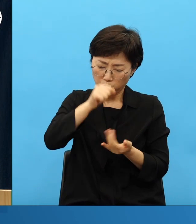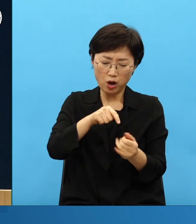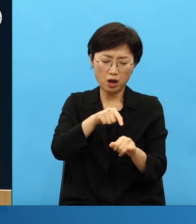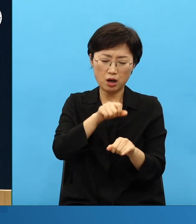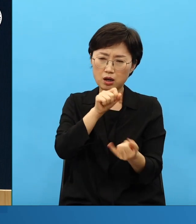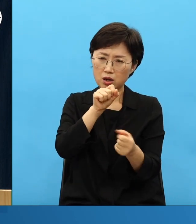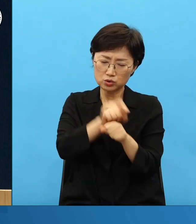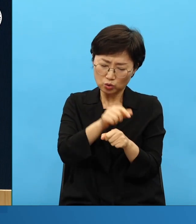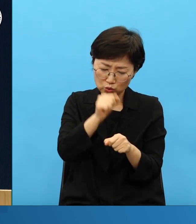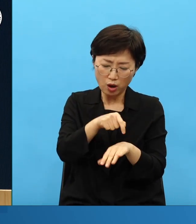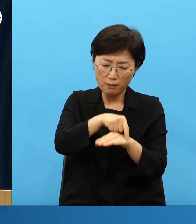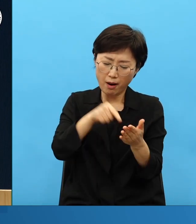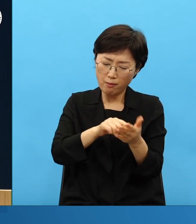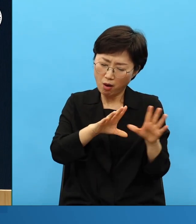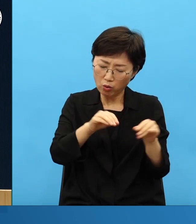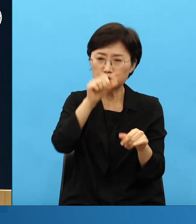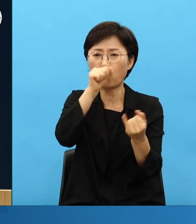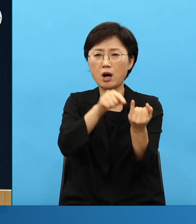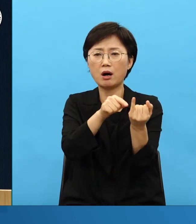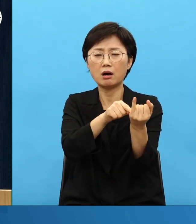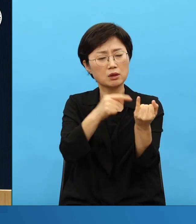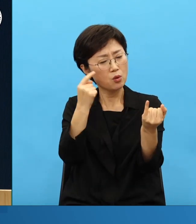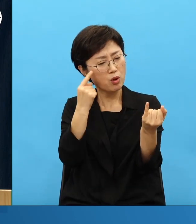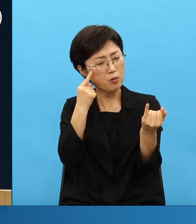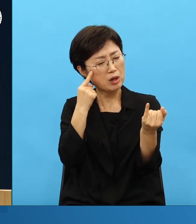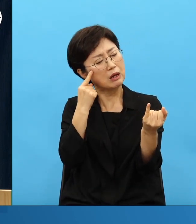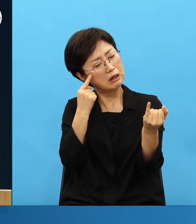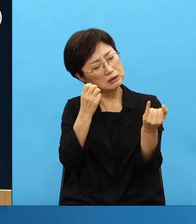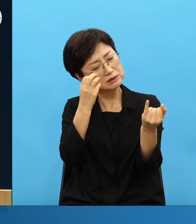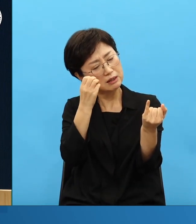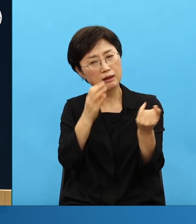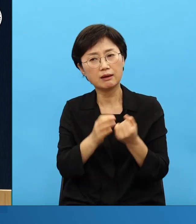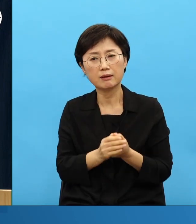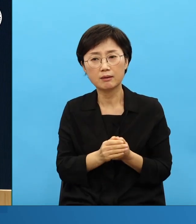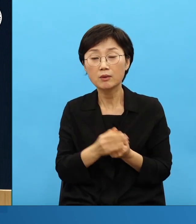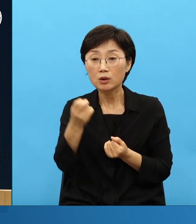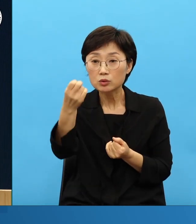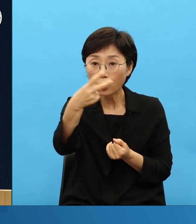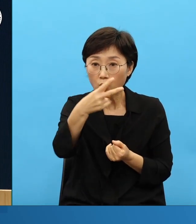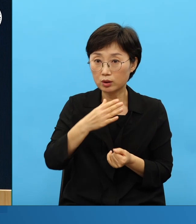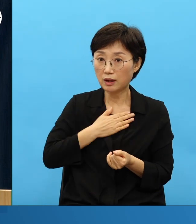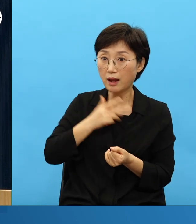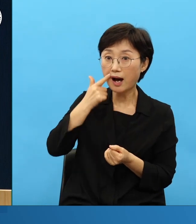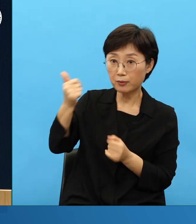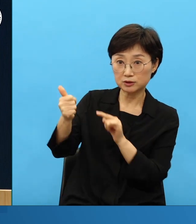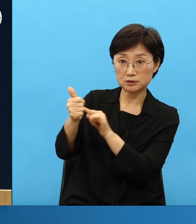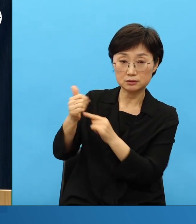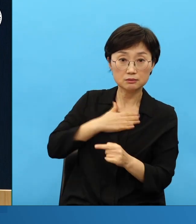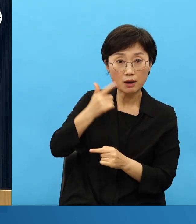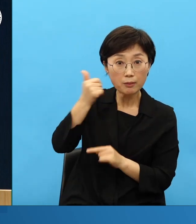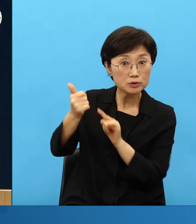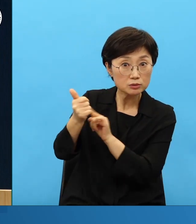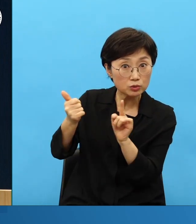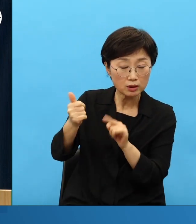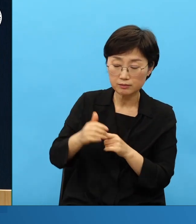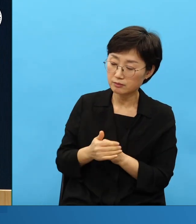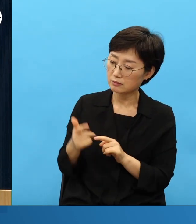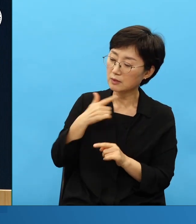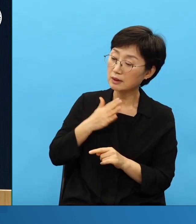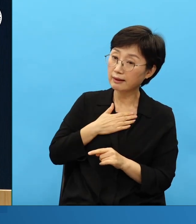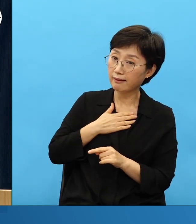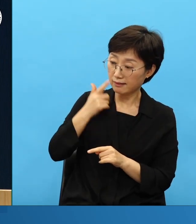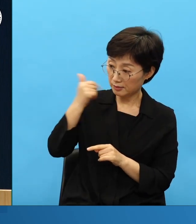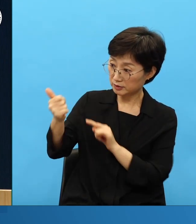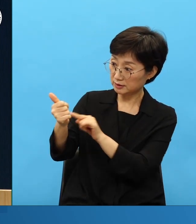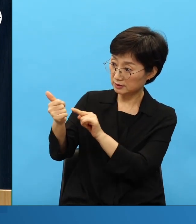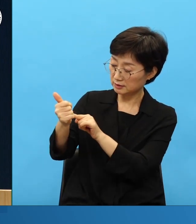would she do that? 그 우리 부친은 마을에서 다 알아요. 너무 이게